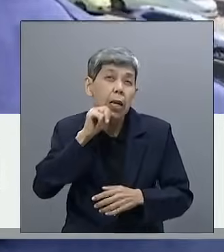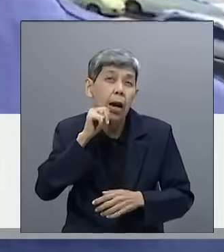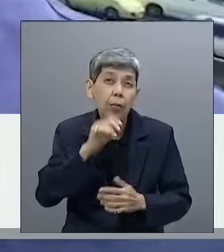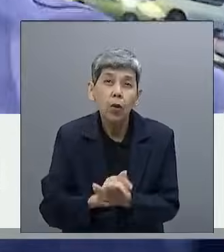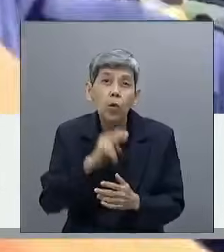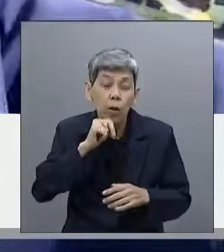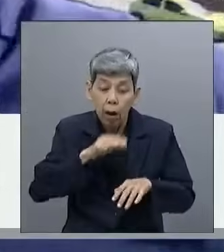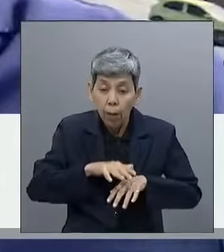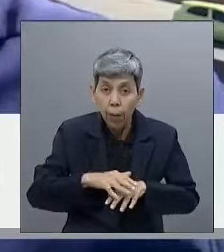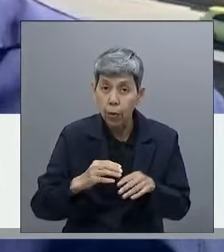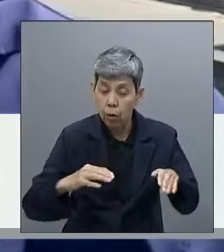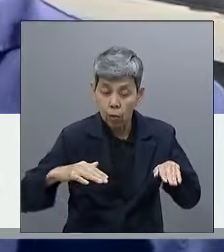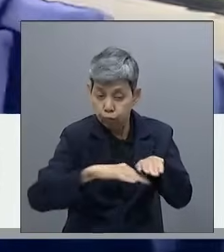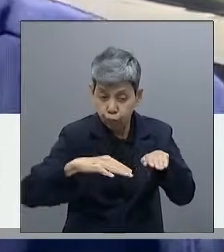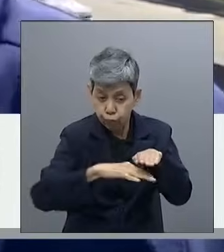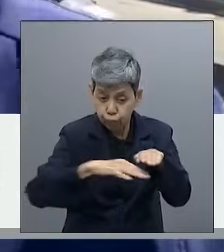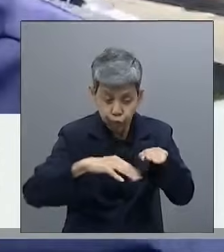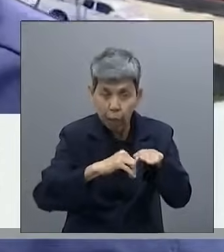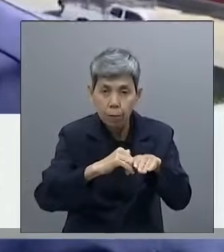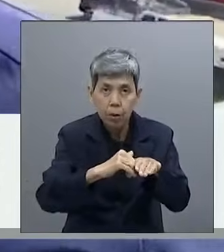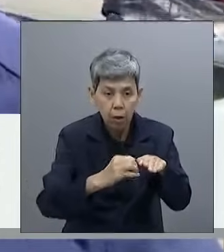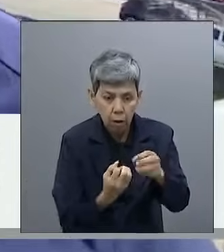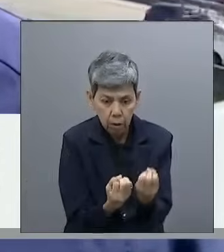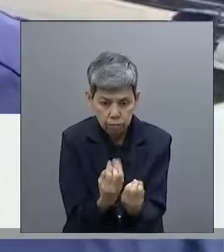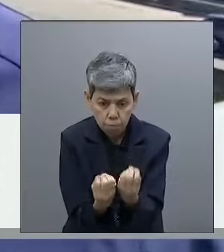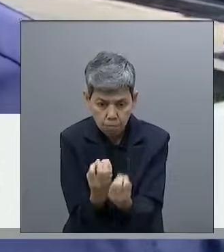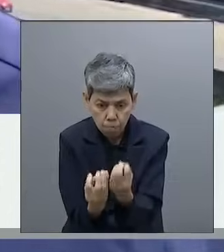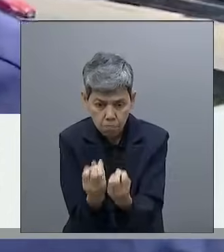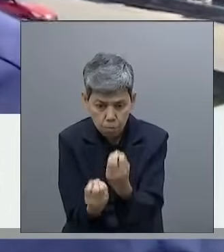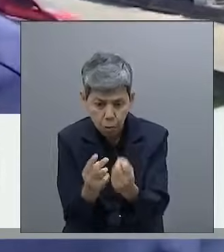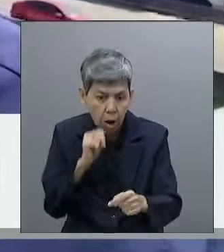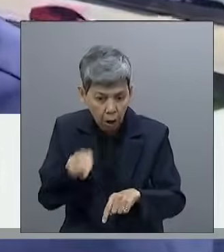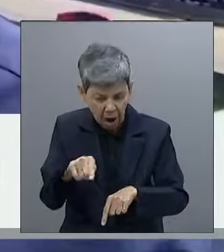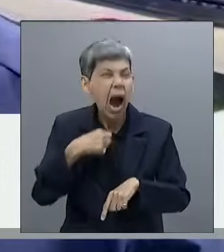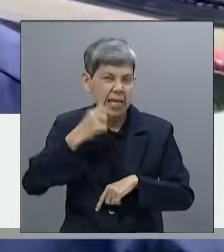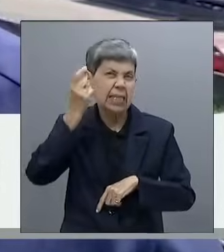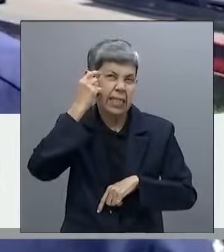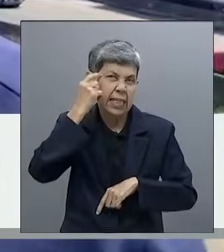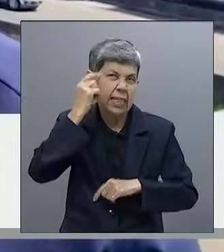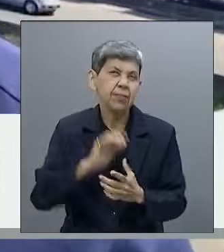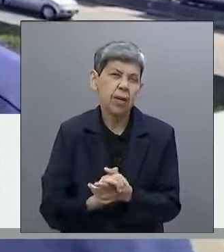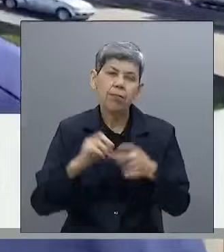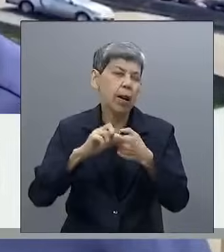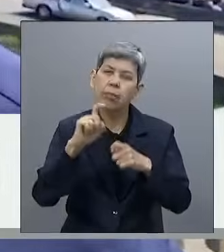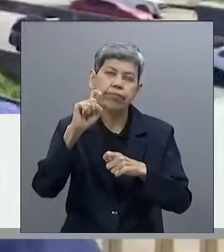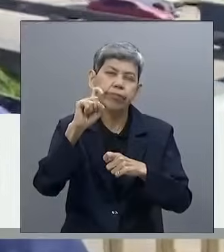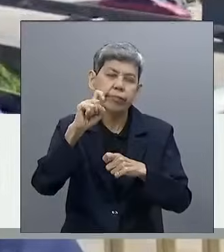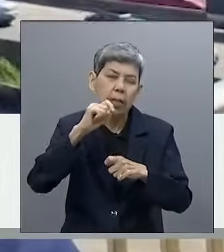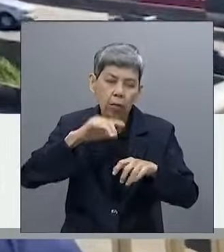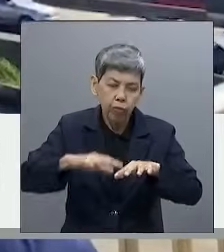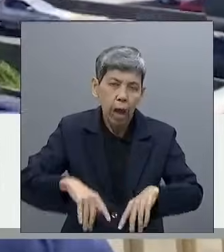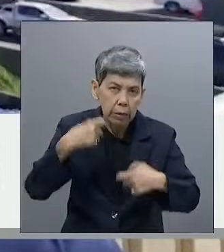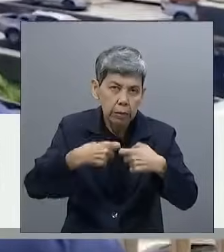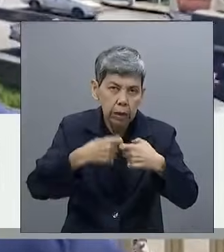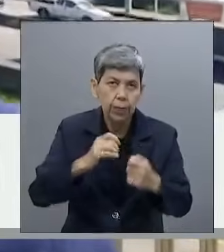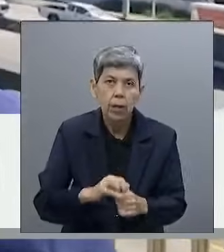าน้ำมันระบายลงได้ท่อมันต้องยุบลงแต่ทีเนี้ยมันผุดขึ้นมาจากท่อครับน่าจะเป็นการระบายไม่ทันครับ น้ำเ